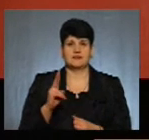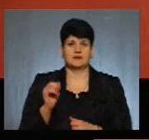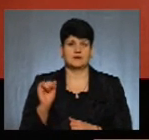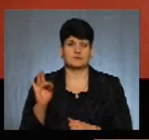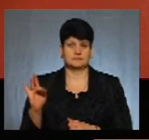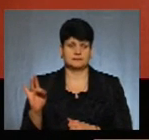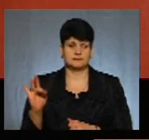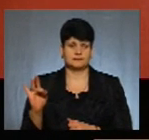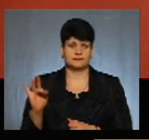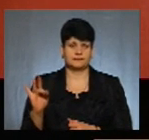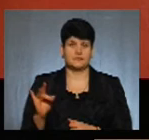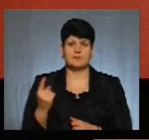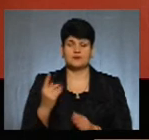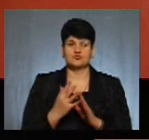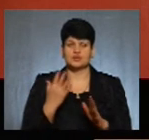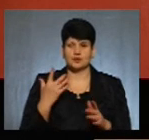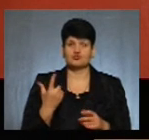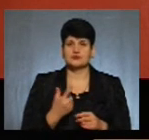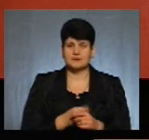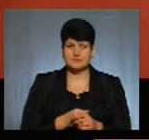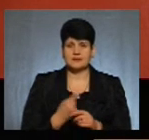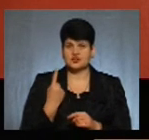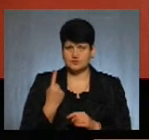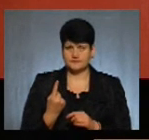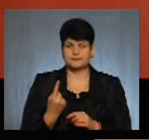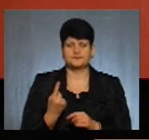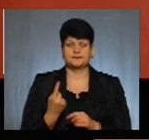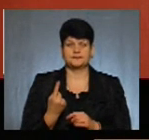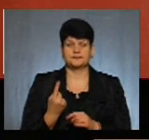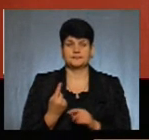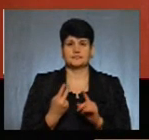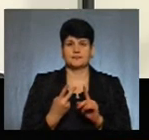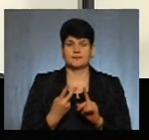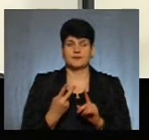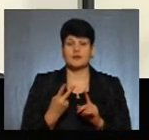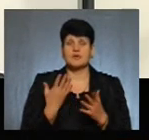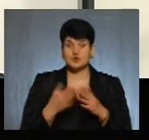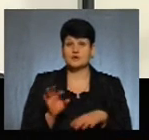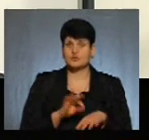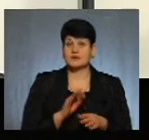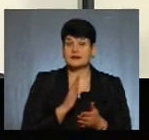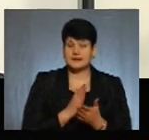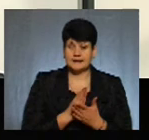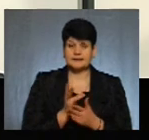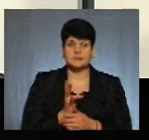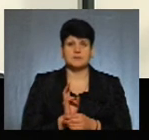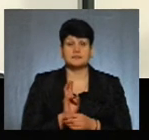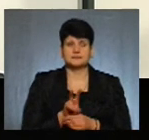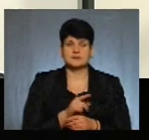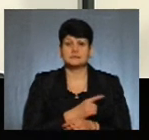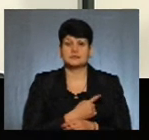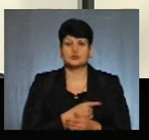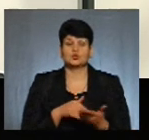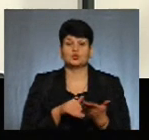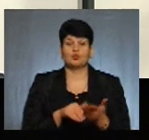кору. Перш за все, щепитись, якщо ви є не щеплені. Якщо ви все ж таки захворіли, звертатися за